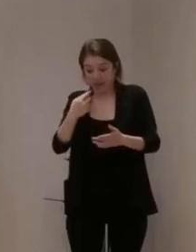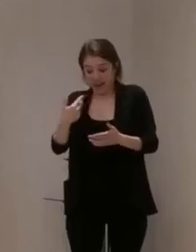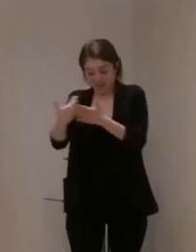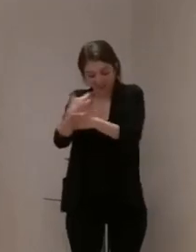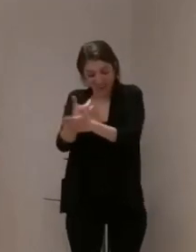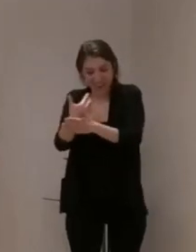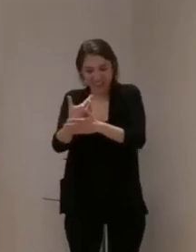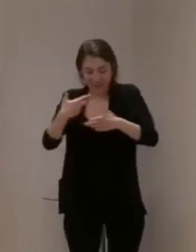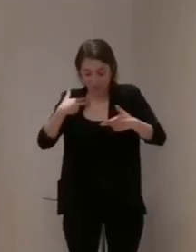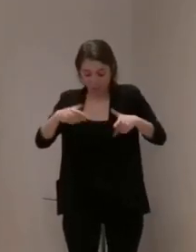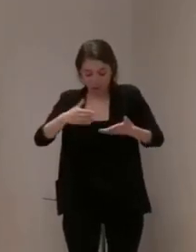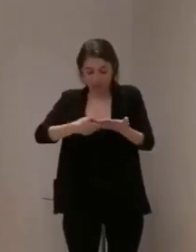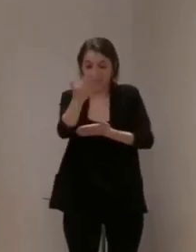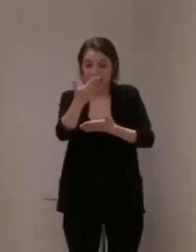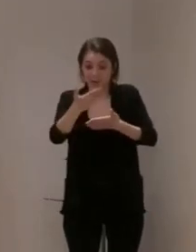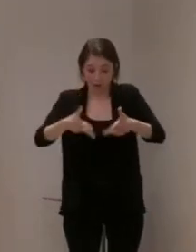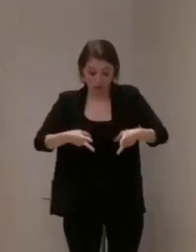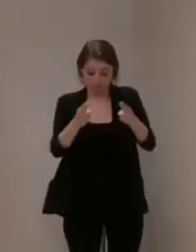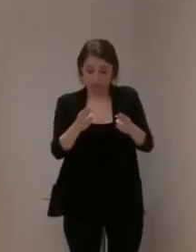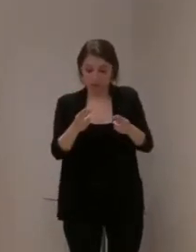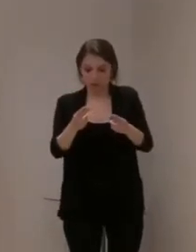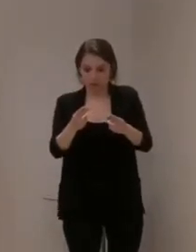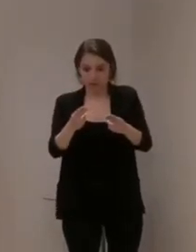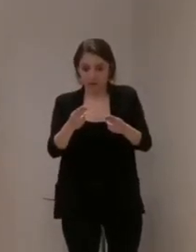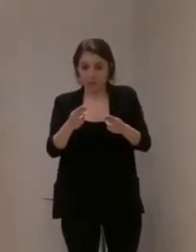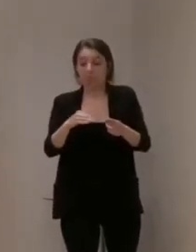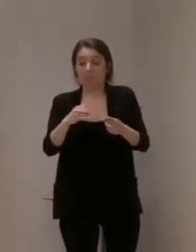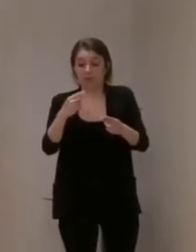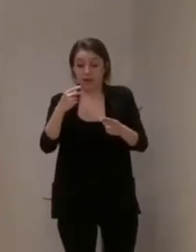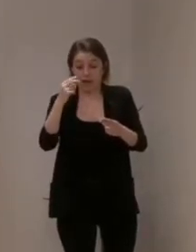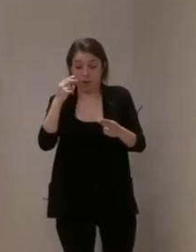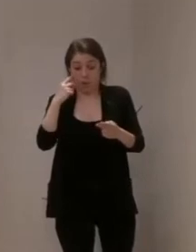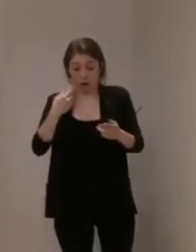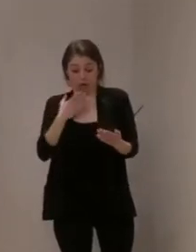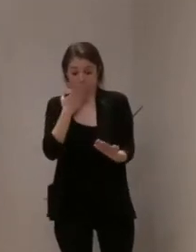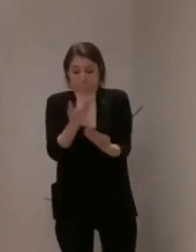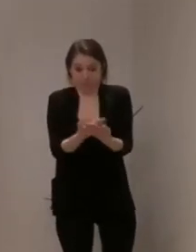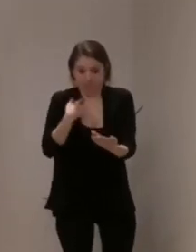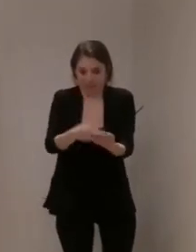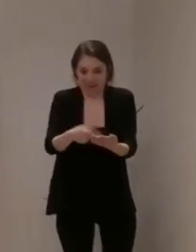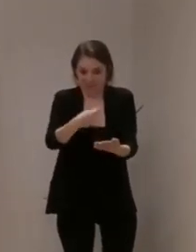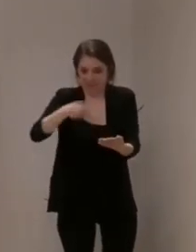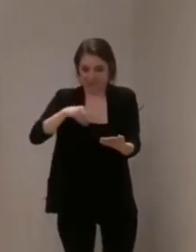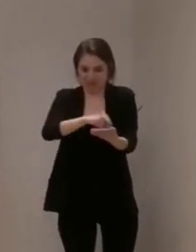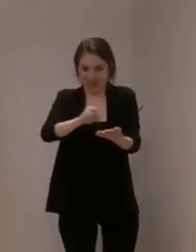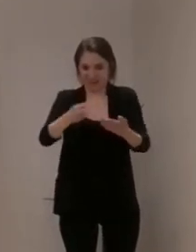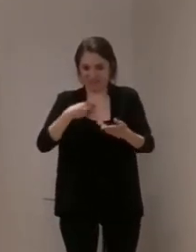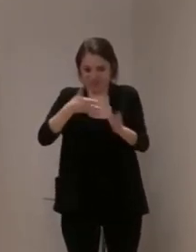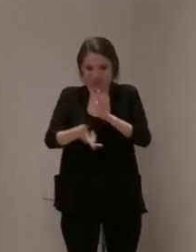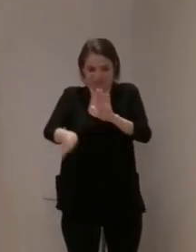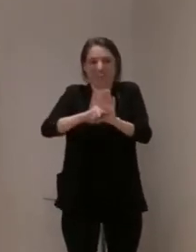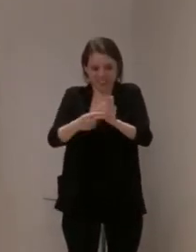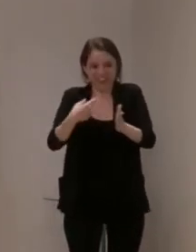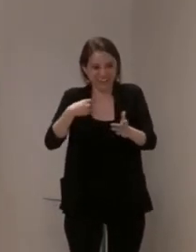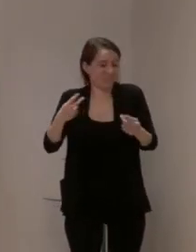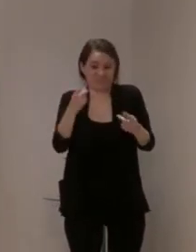fent Esplugues per ell, precisament per un retall d'aquest. A nosaltres les dones no ens tancàvem la porta.